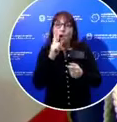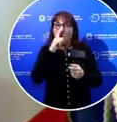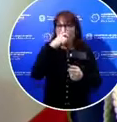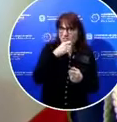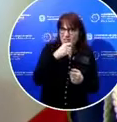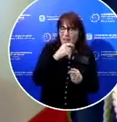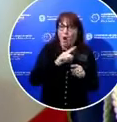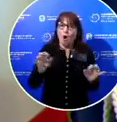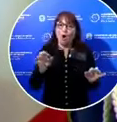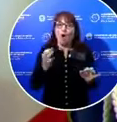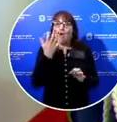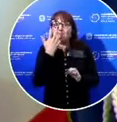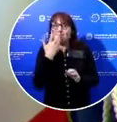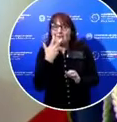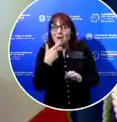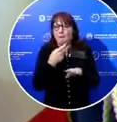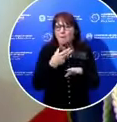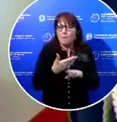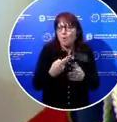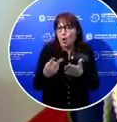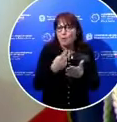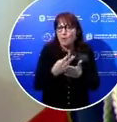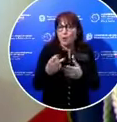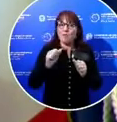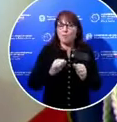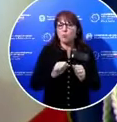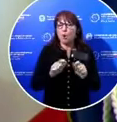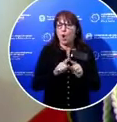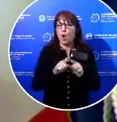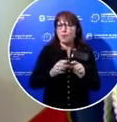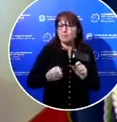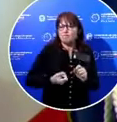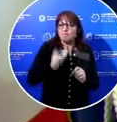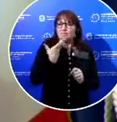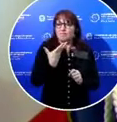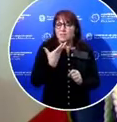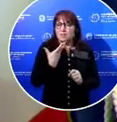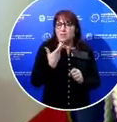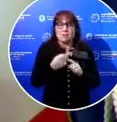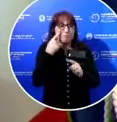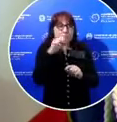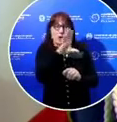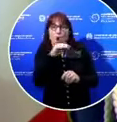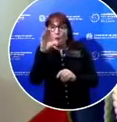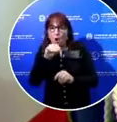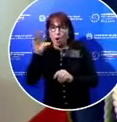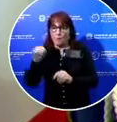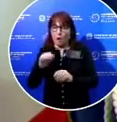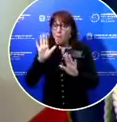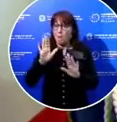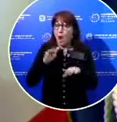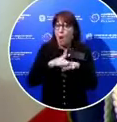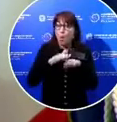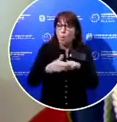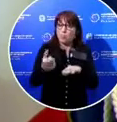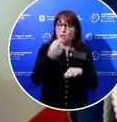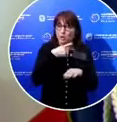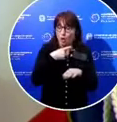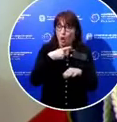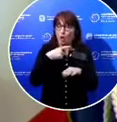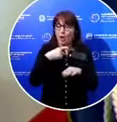semplice desiderio di sperimentare può essere manifestazione di spirito di ribellione o di imitazione, ma l'uso di droghe può anche